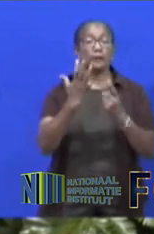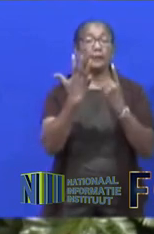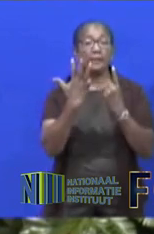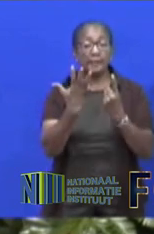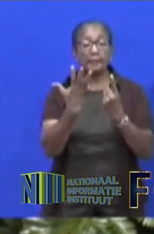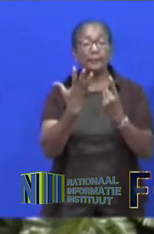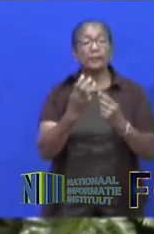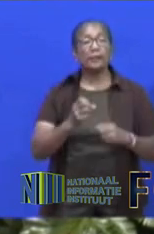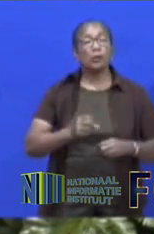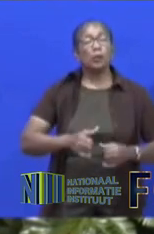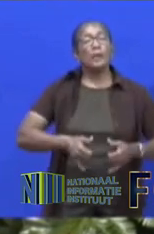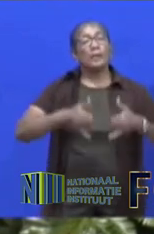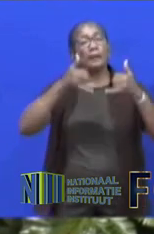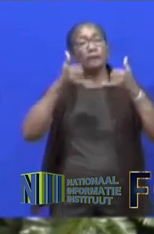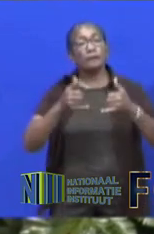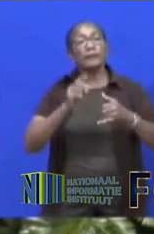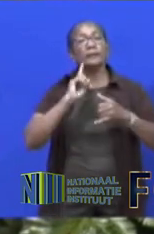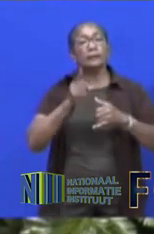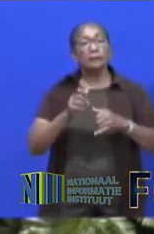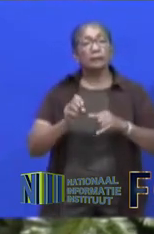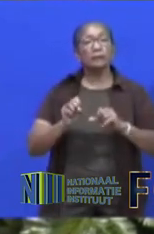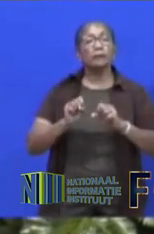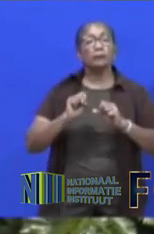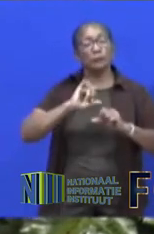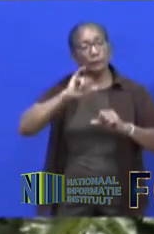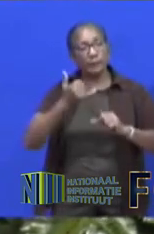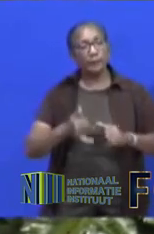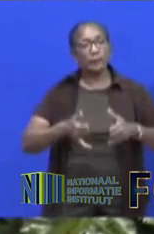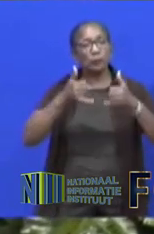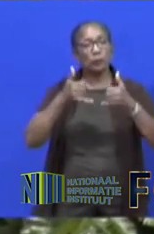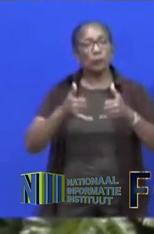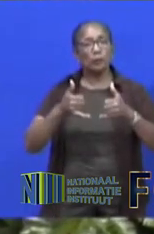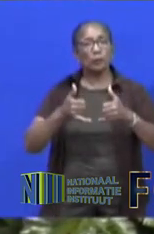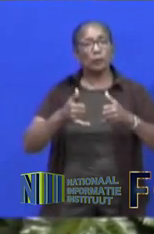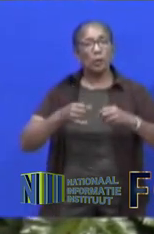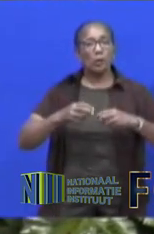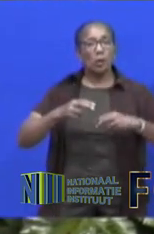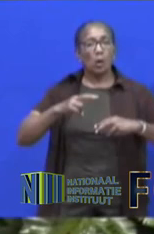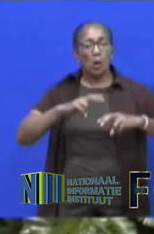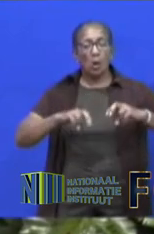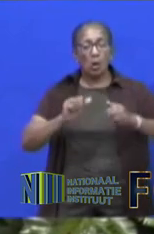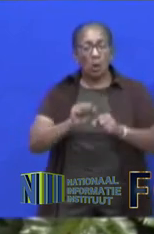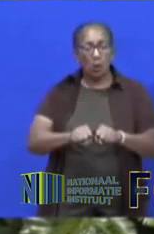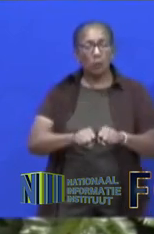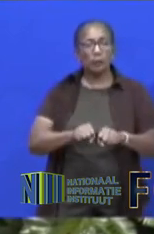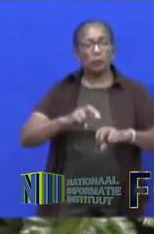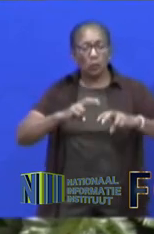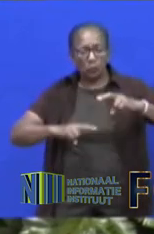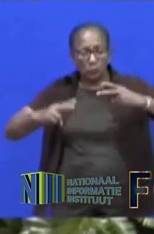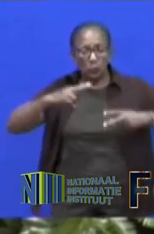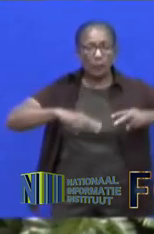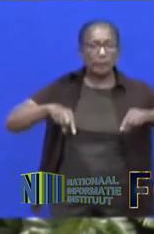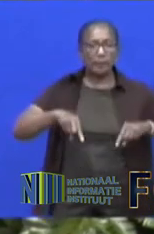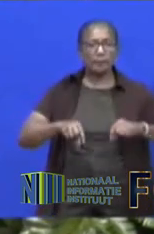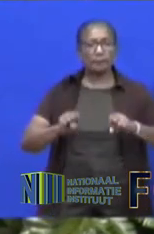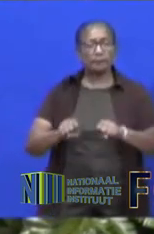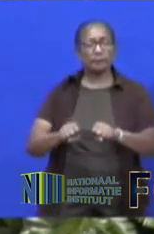COVID-19 zoveel mogelijk te kunnen containen, zoveel mogelijk te kunnen houden binnen de